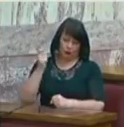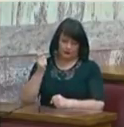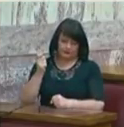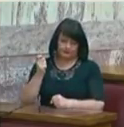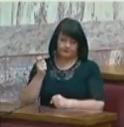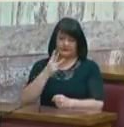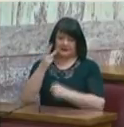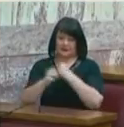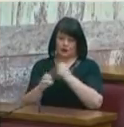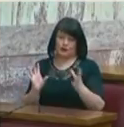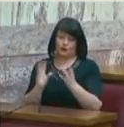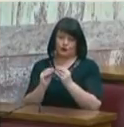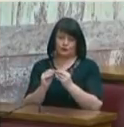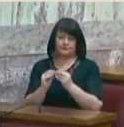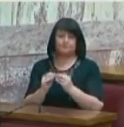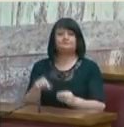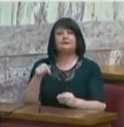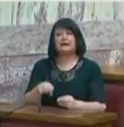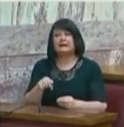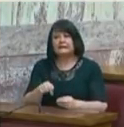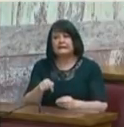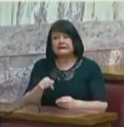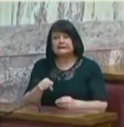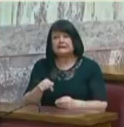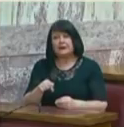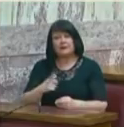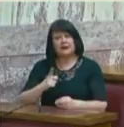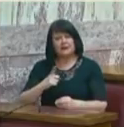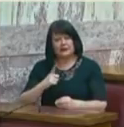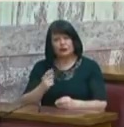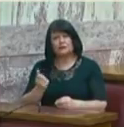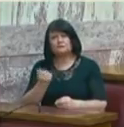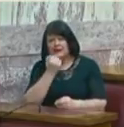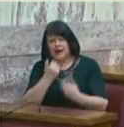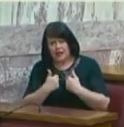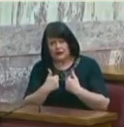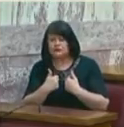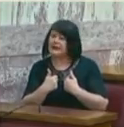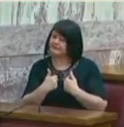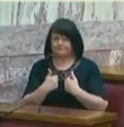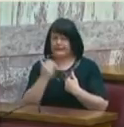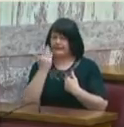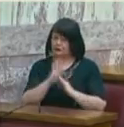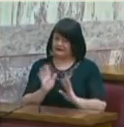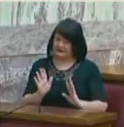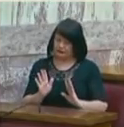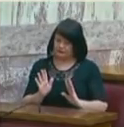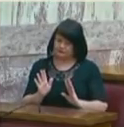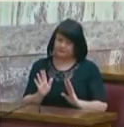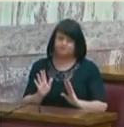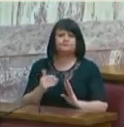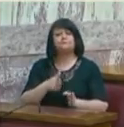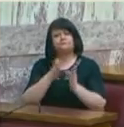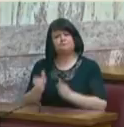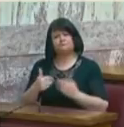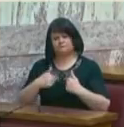διαψευστώ σήμερα, αλλά φοβάμαι δεν έχω πολλές ελπίδες. Εν πάση περιπτώσει, εγώ από την πλευρά μου θα προσπαθήσω να